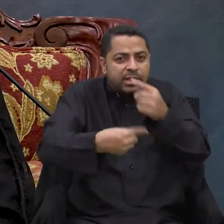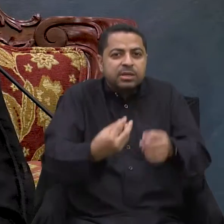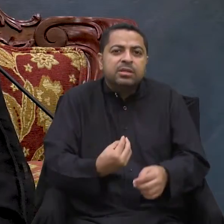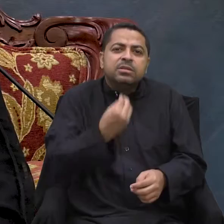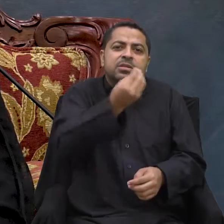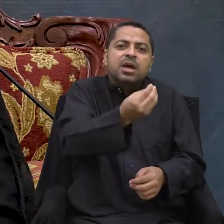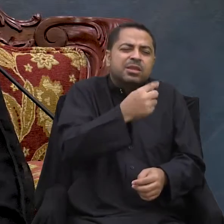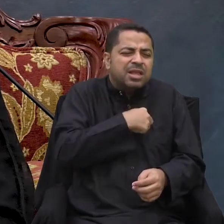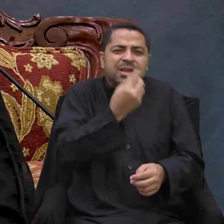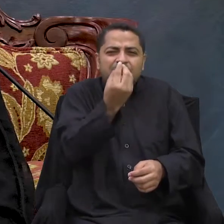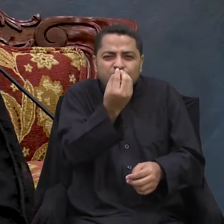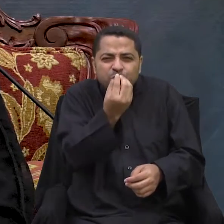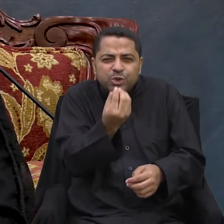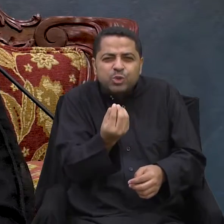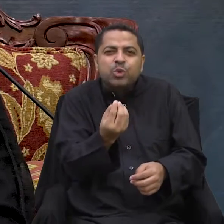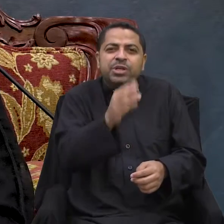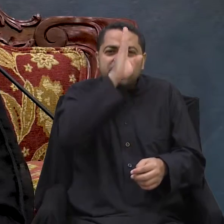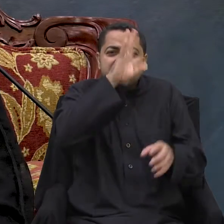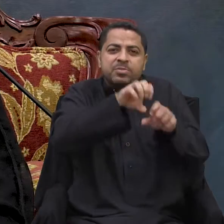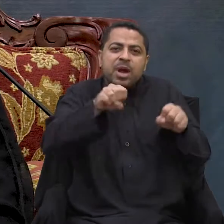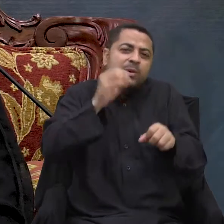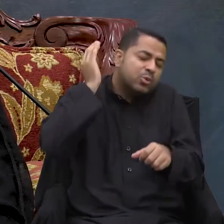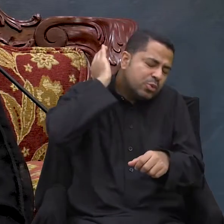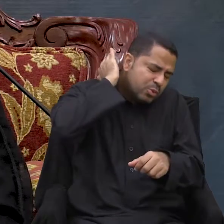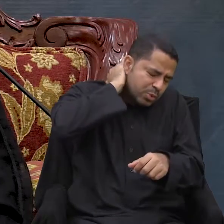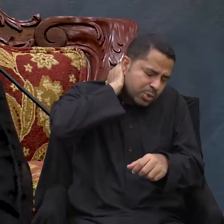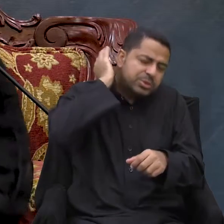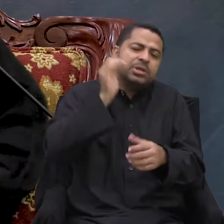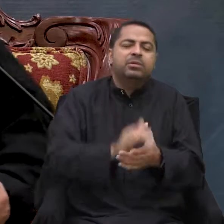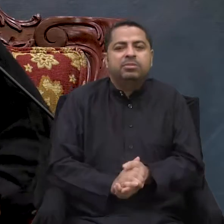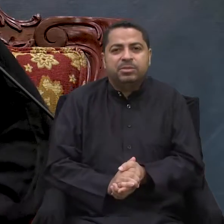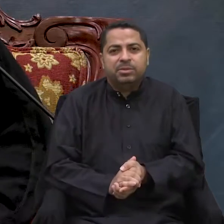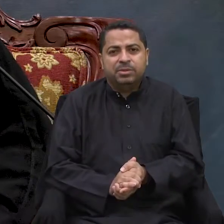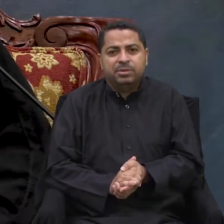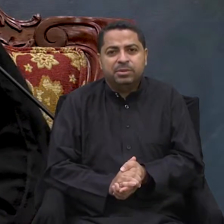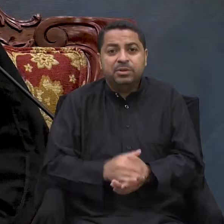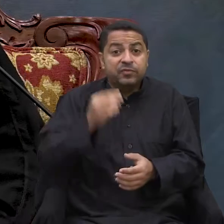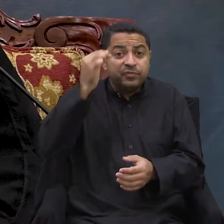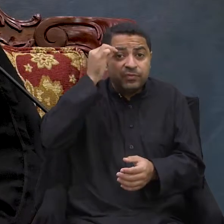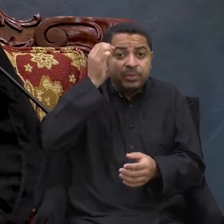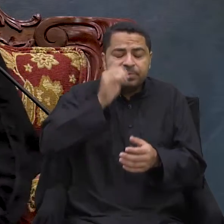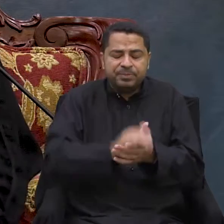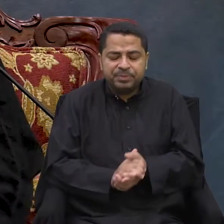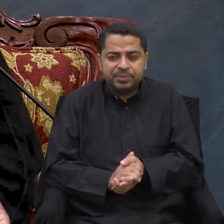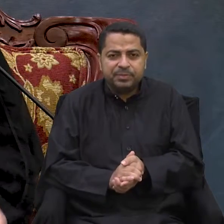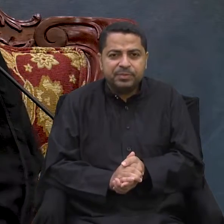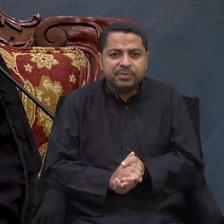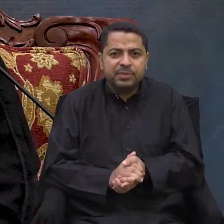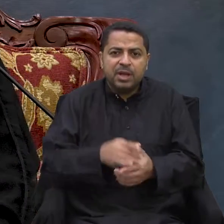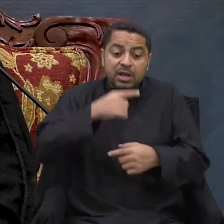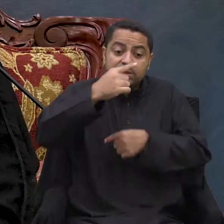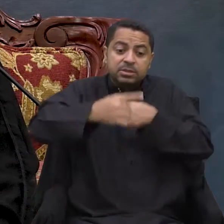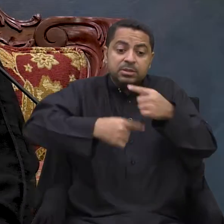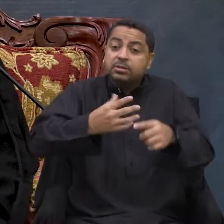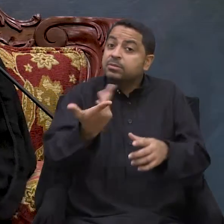ولم يوفي جزءا من ذلك الدين الذي هو في رقبته. أي تحريك